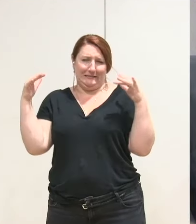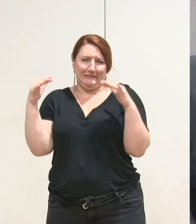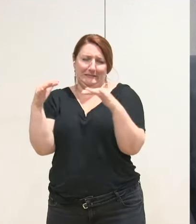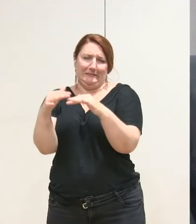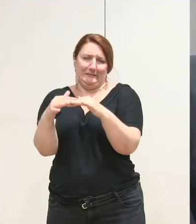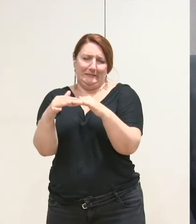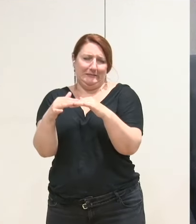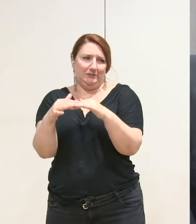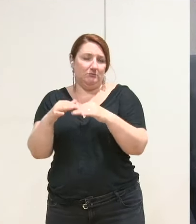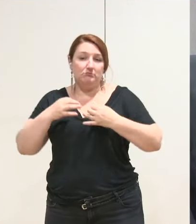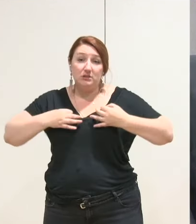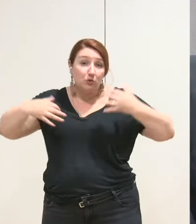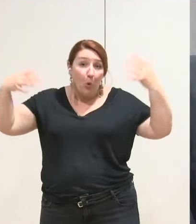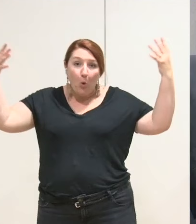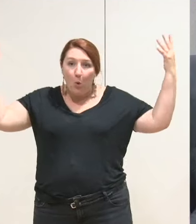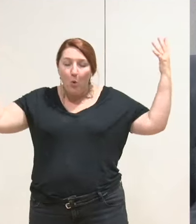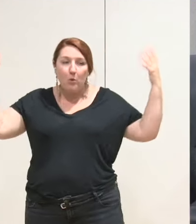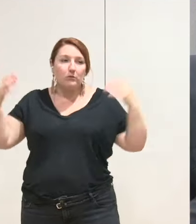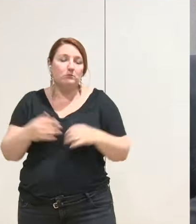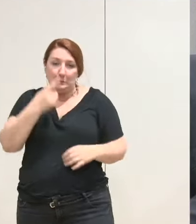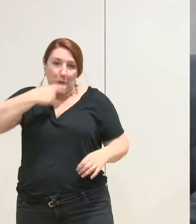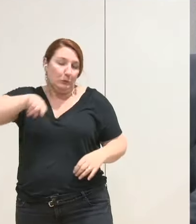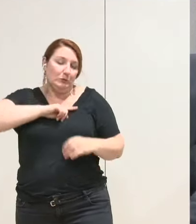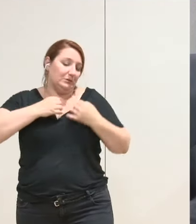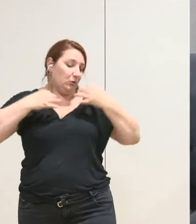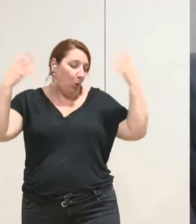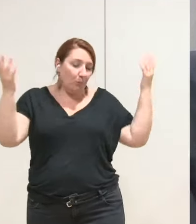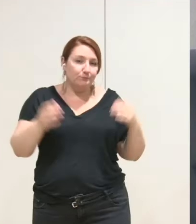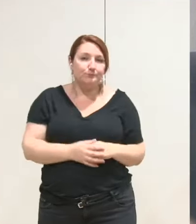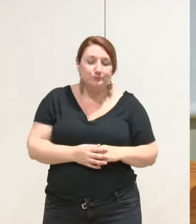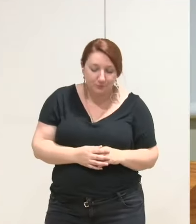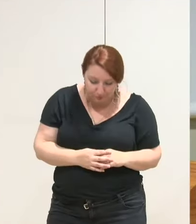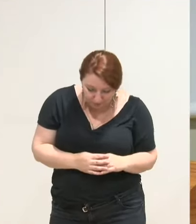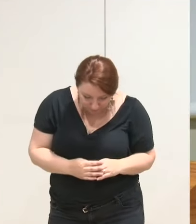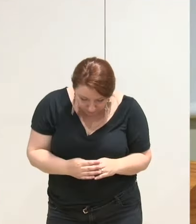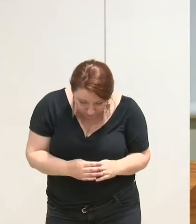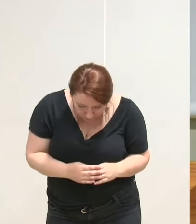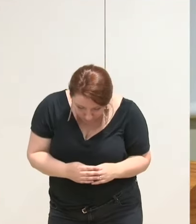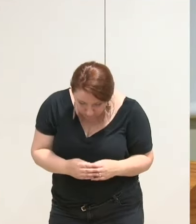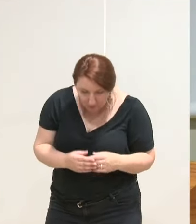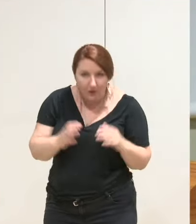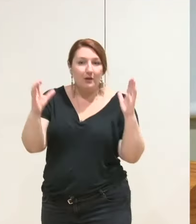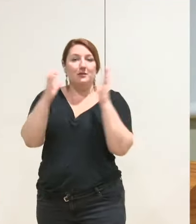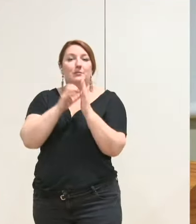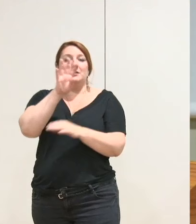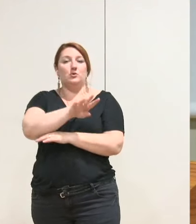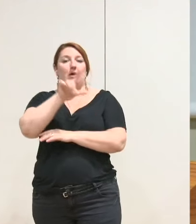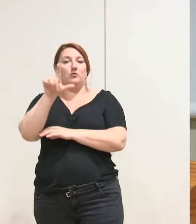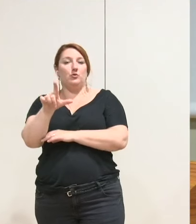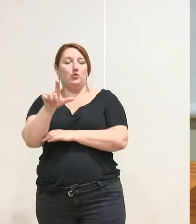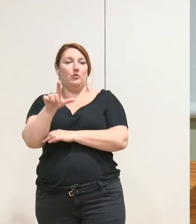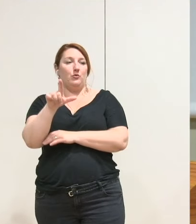est bien trop élevé de notre point de vue délibération 42